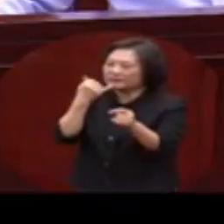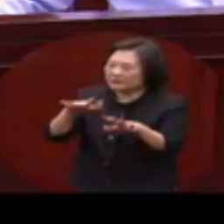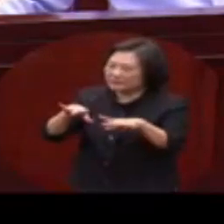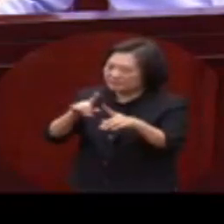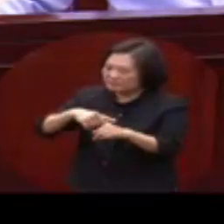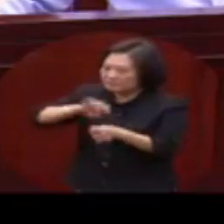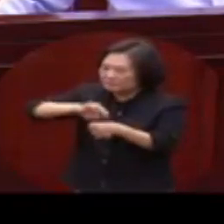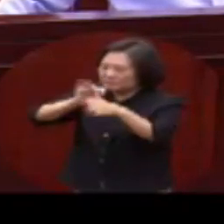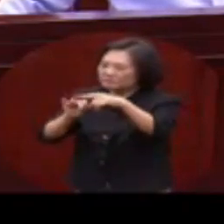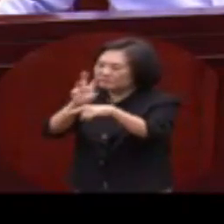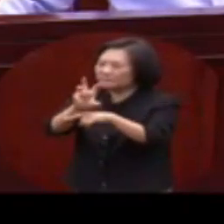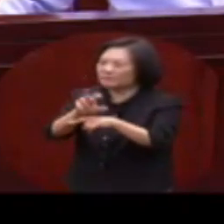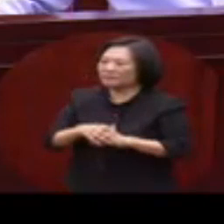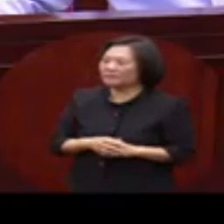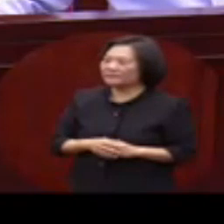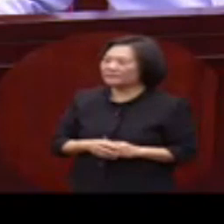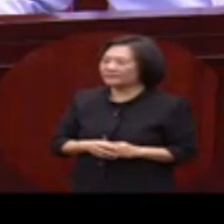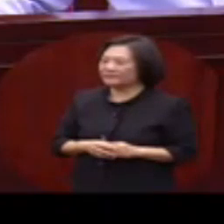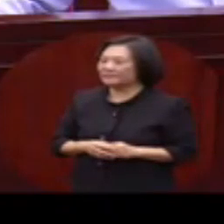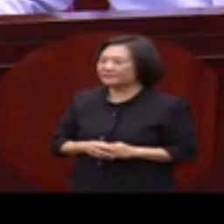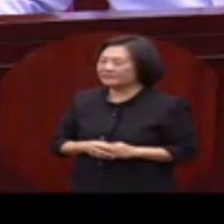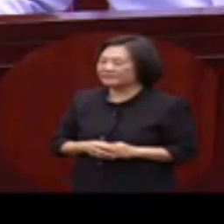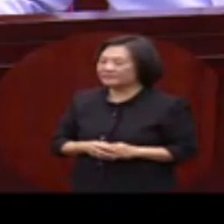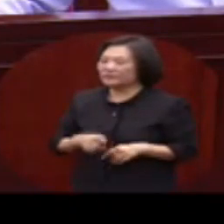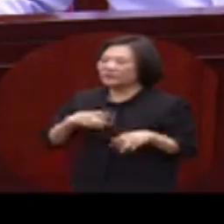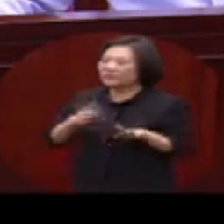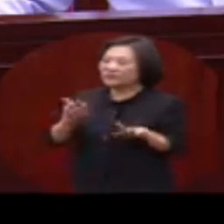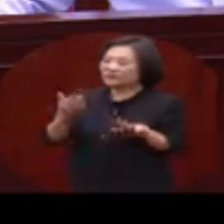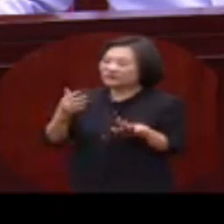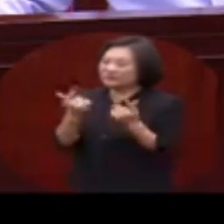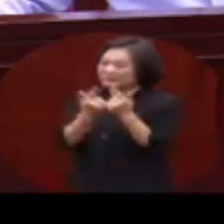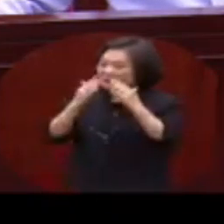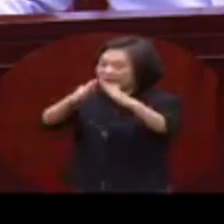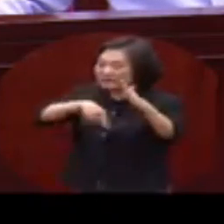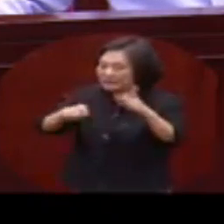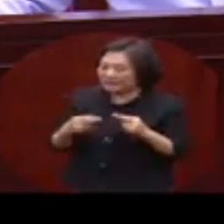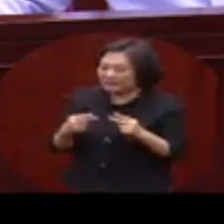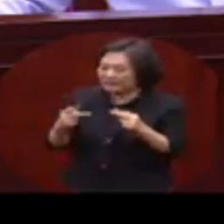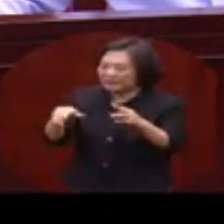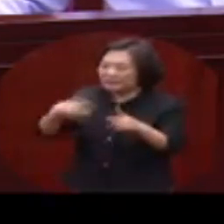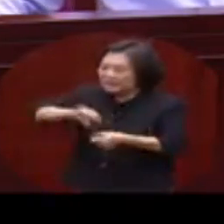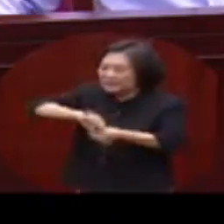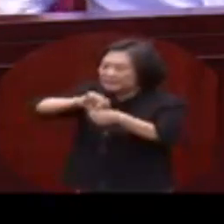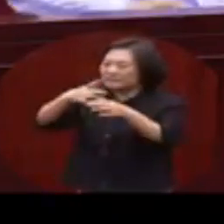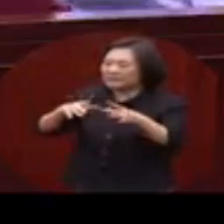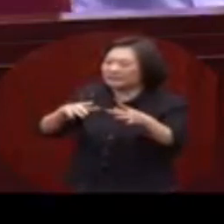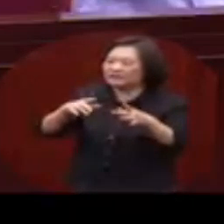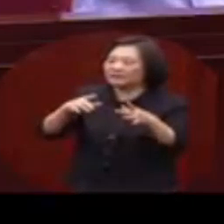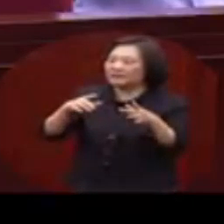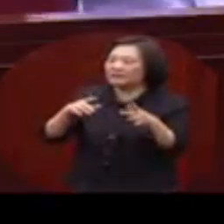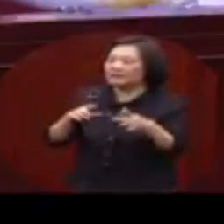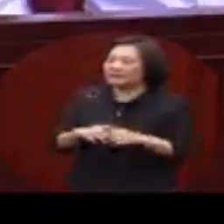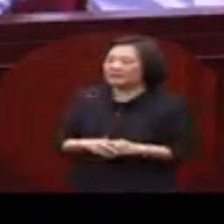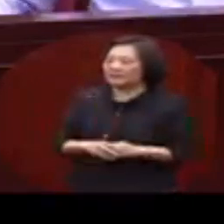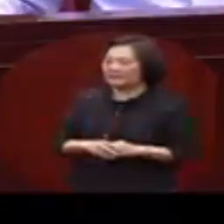不过在过程当中，我们没有很照进，你知道，就慢慢把整个都市设计的规则改变了，慢慢去增加整个台北市对天然灾害的忍